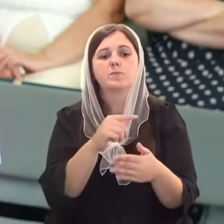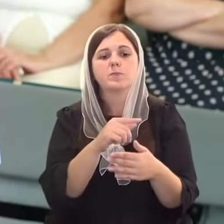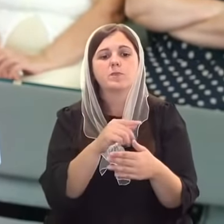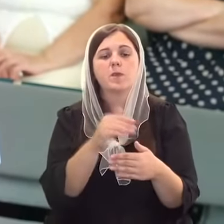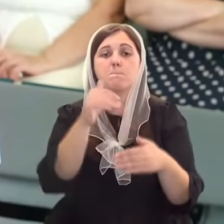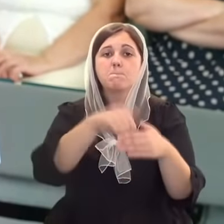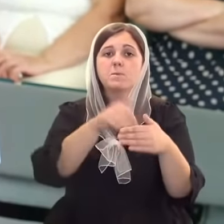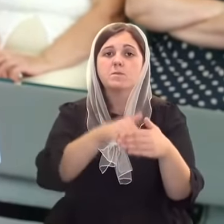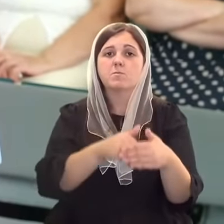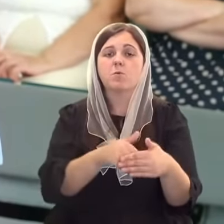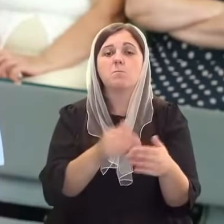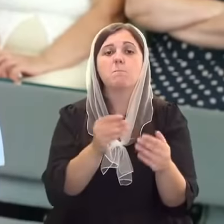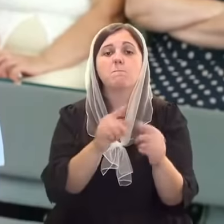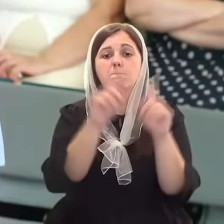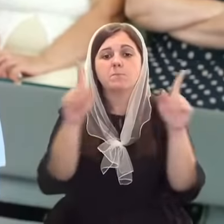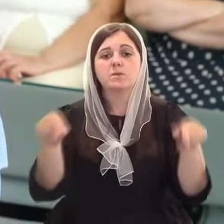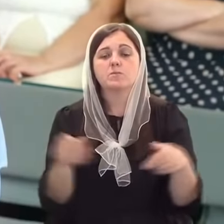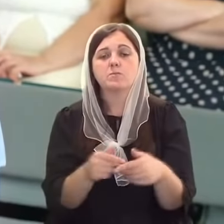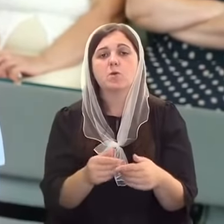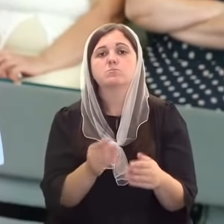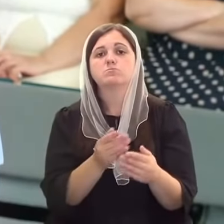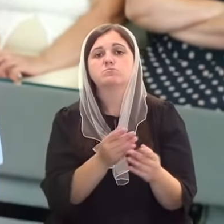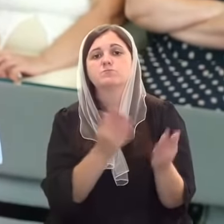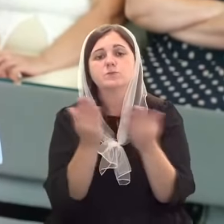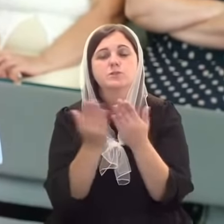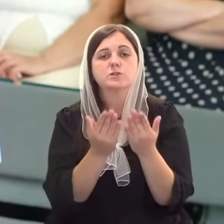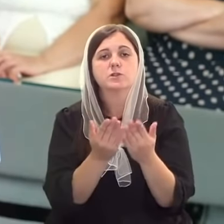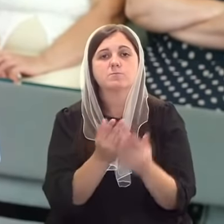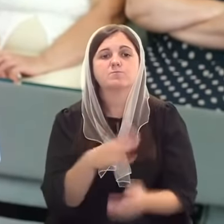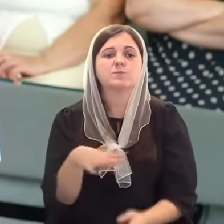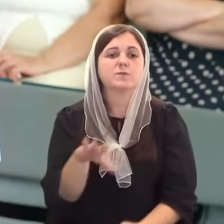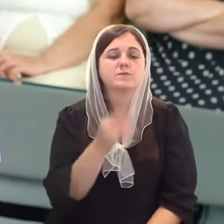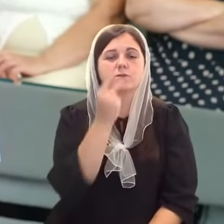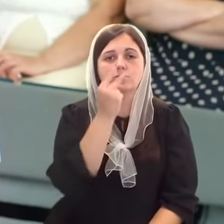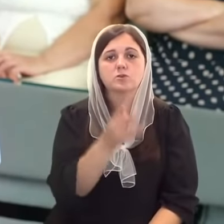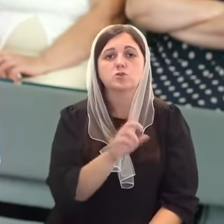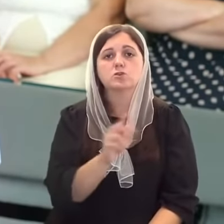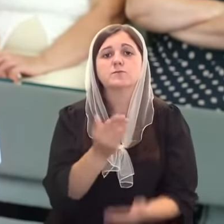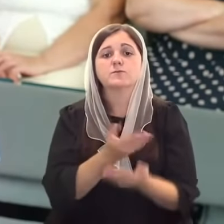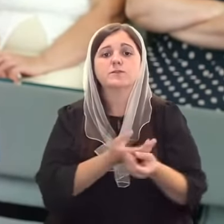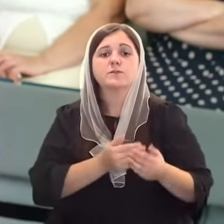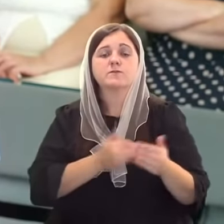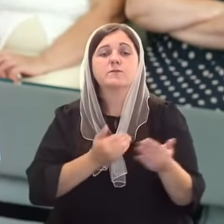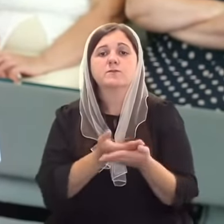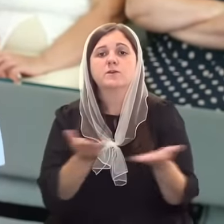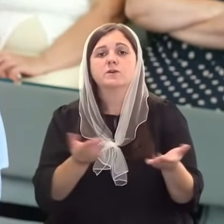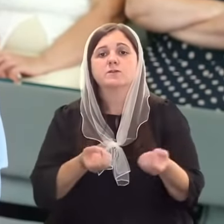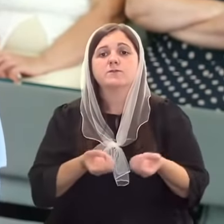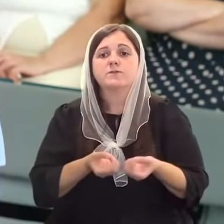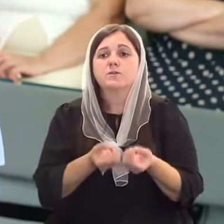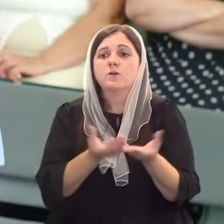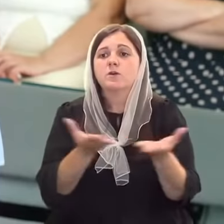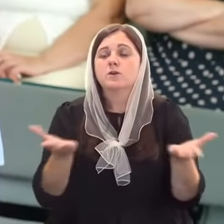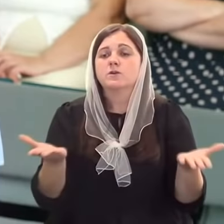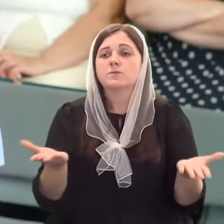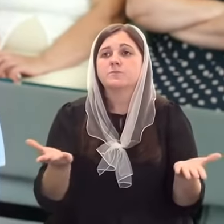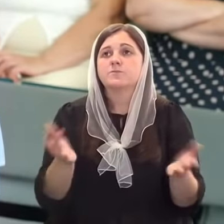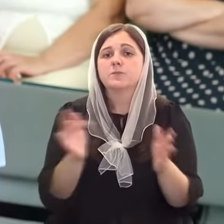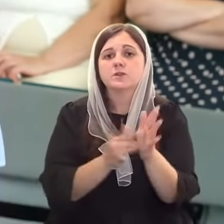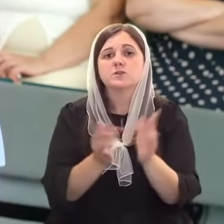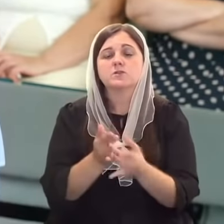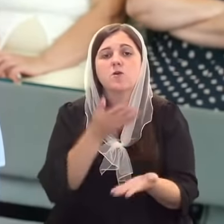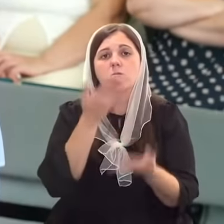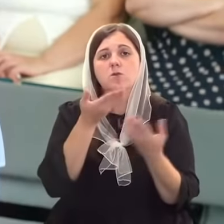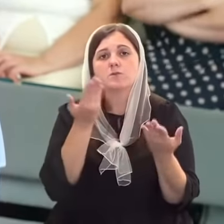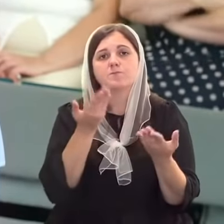всеми узнаваемыми. Хочу, чтобы от вас, дорогие друзья, исходило Христово благоухание.